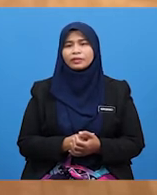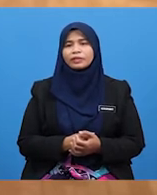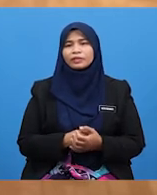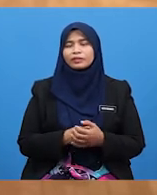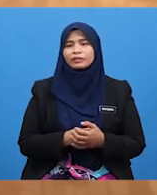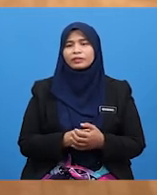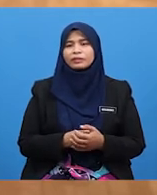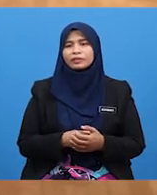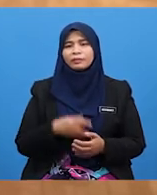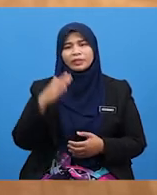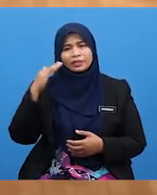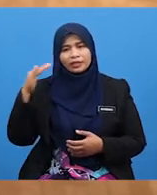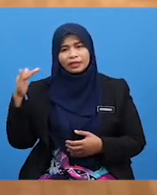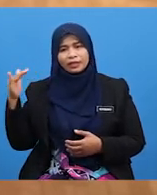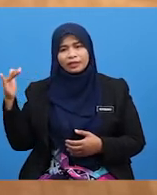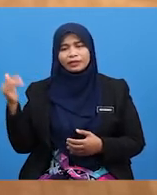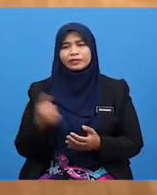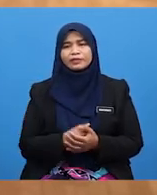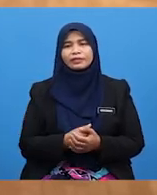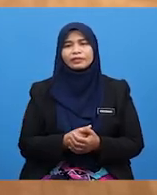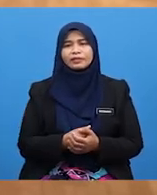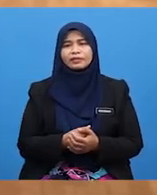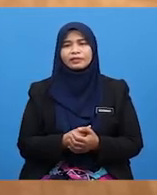api, tioplah api,